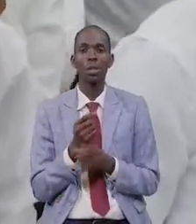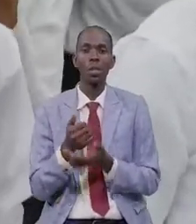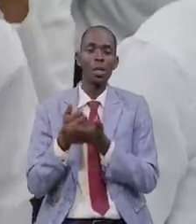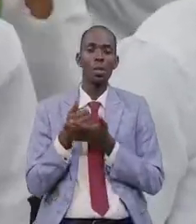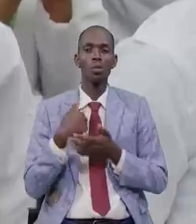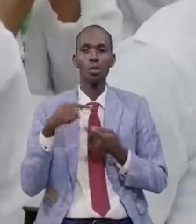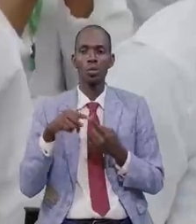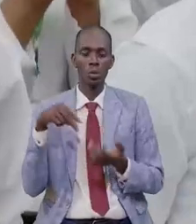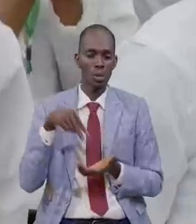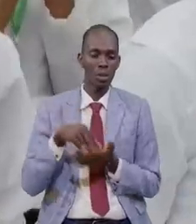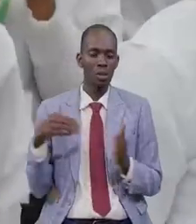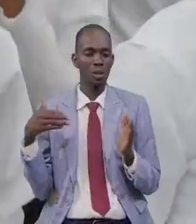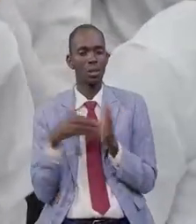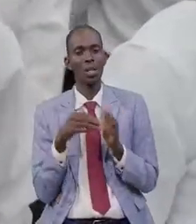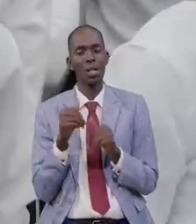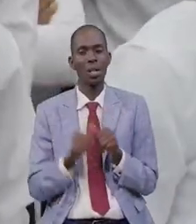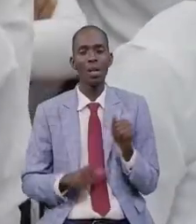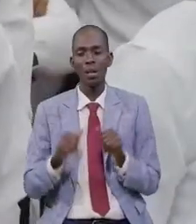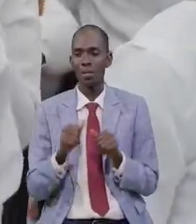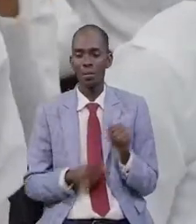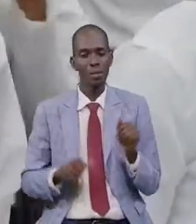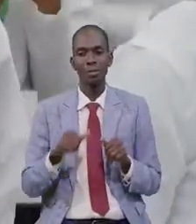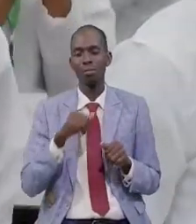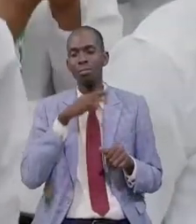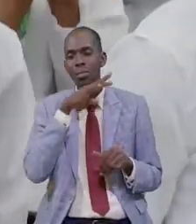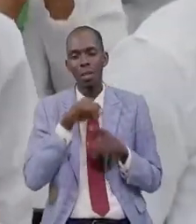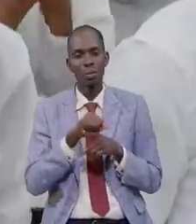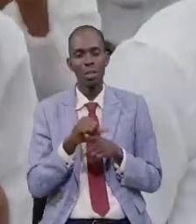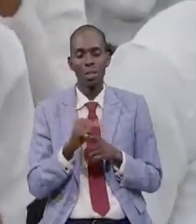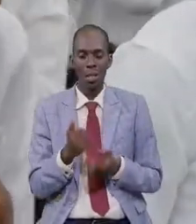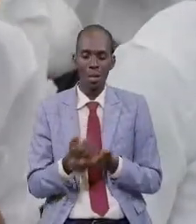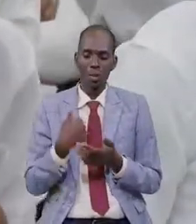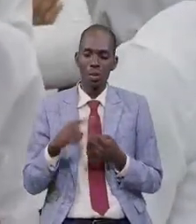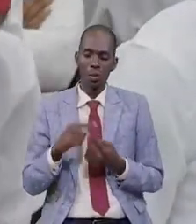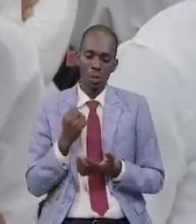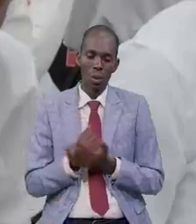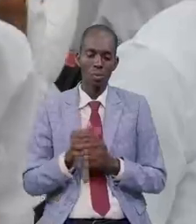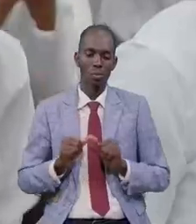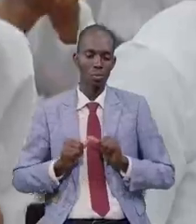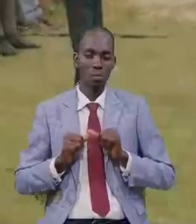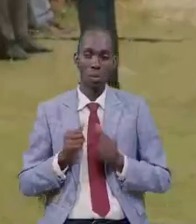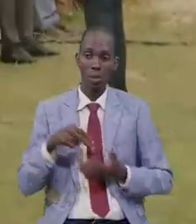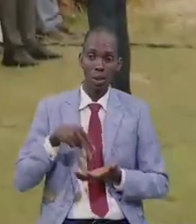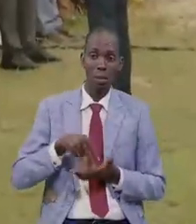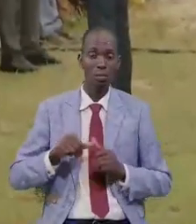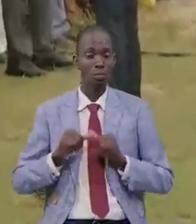contre toute corruption à tenir ferme à tenir